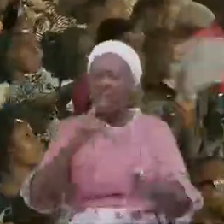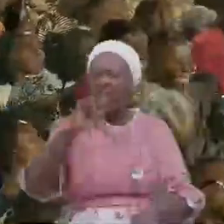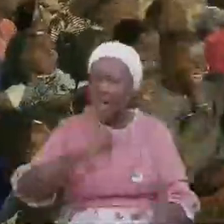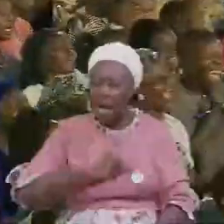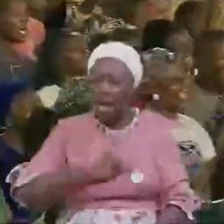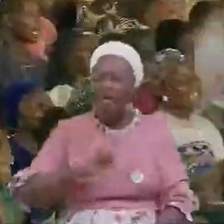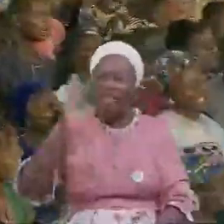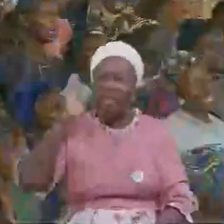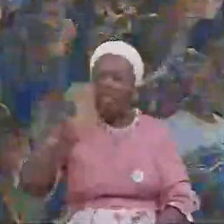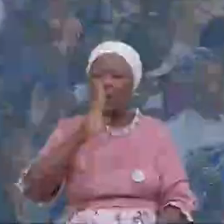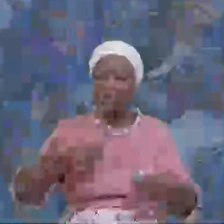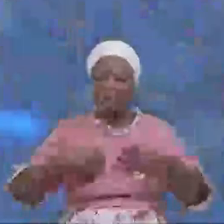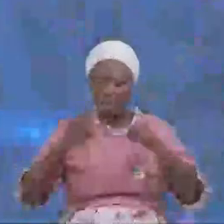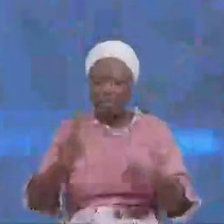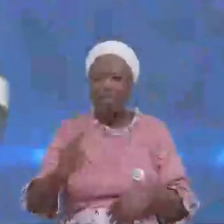Je serai guéri.